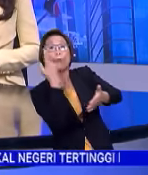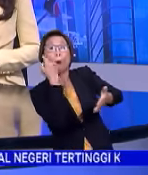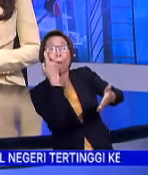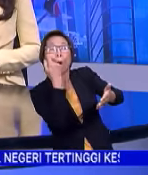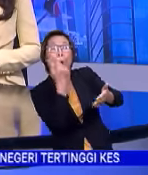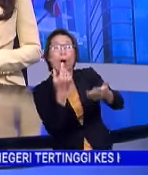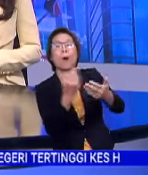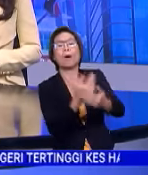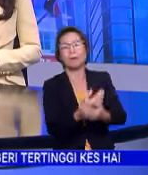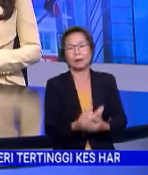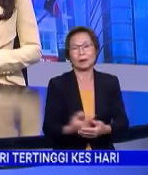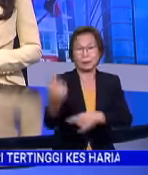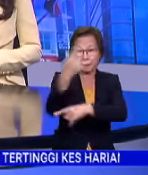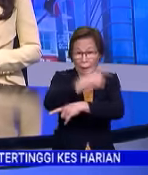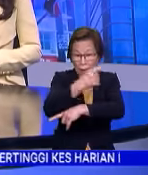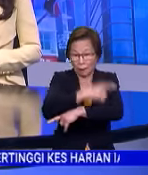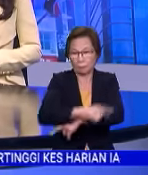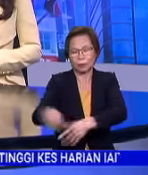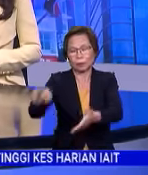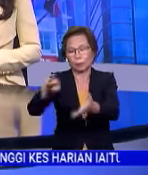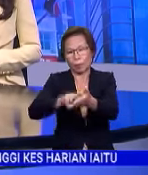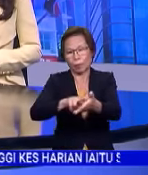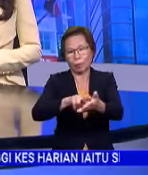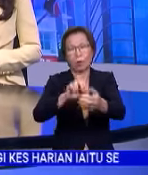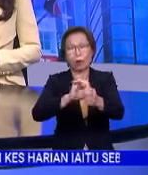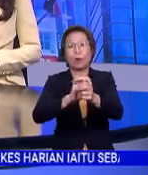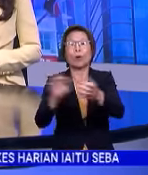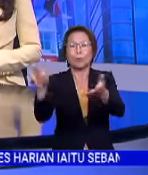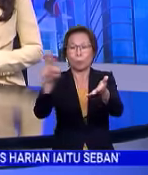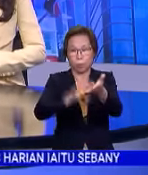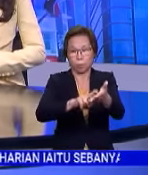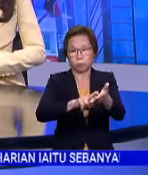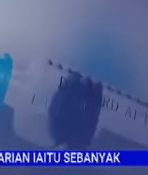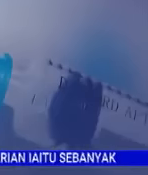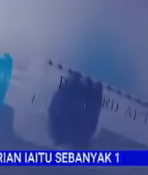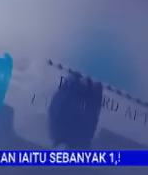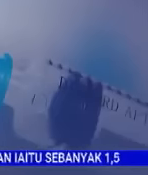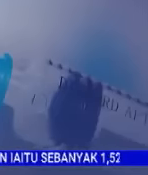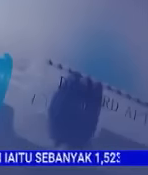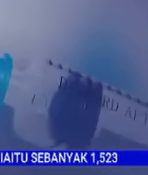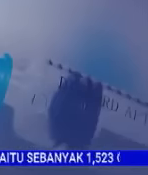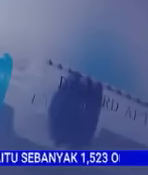dan pendaftaran vaksinasi COVID-19 di seluruh negara.